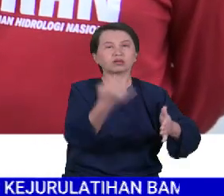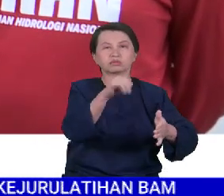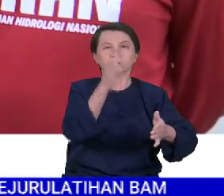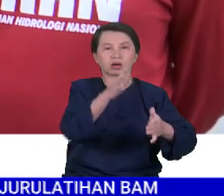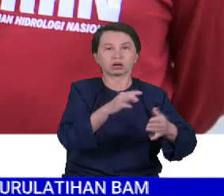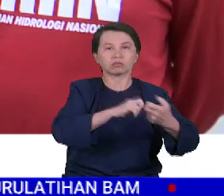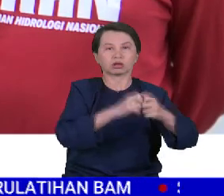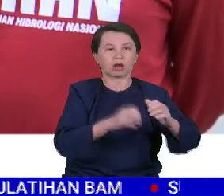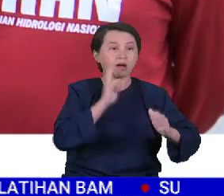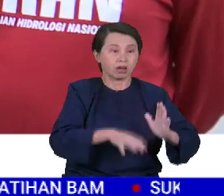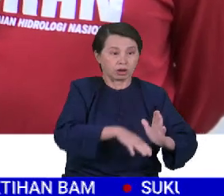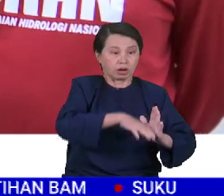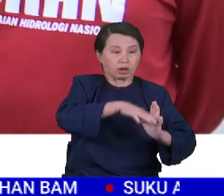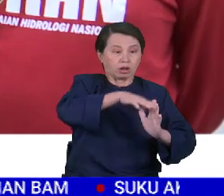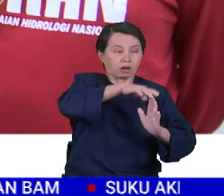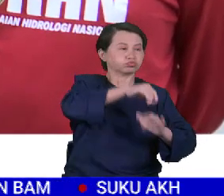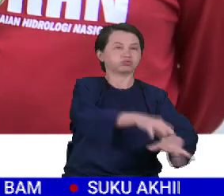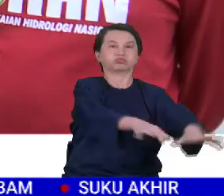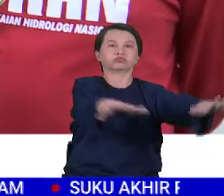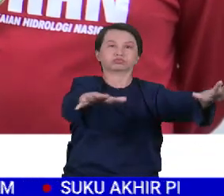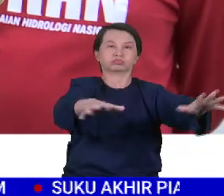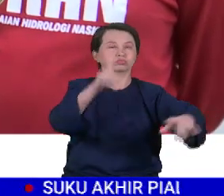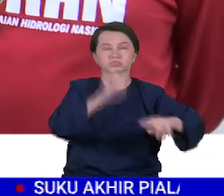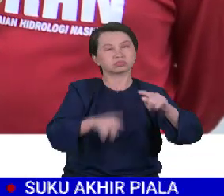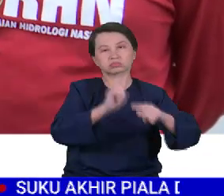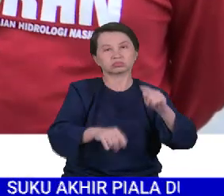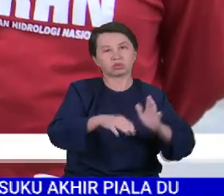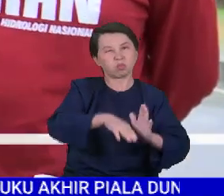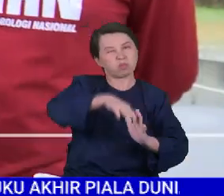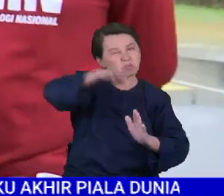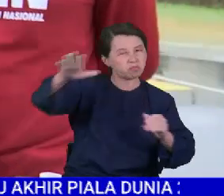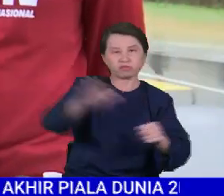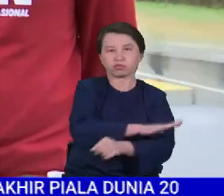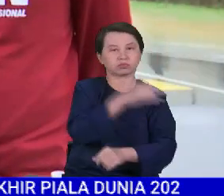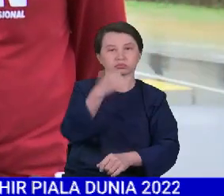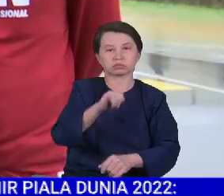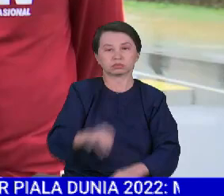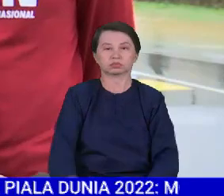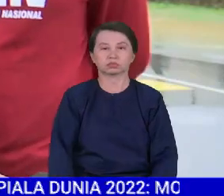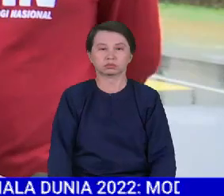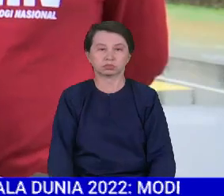akan terganggu. Mana dia kelebatan hujan itu tidak mampu ditampung oleh sistem saliran.